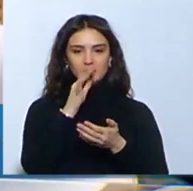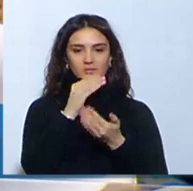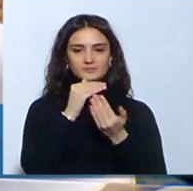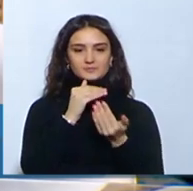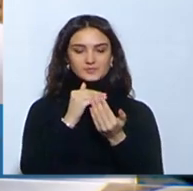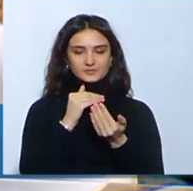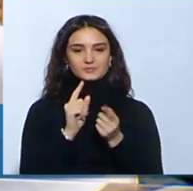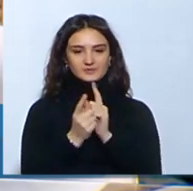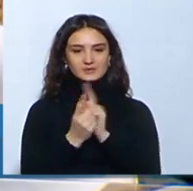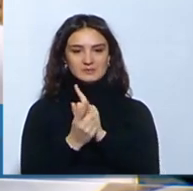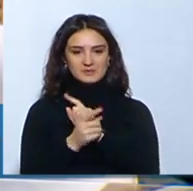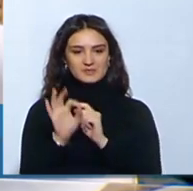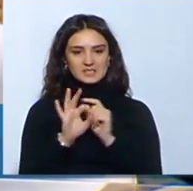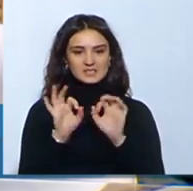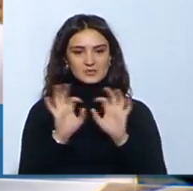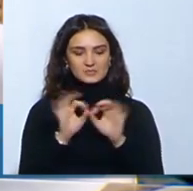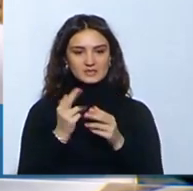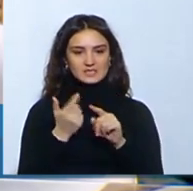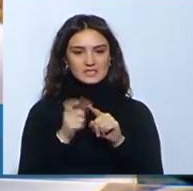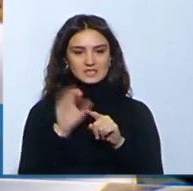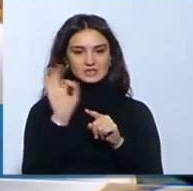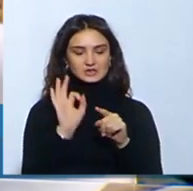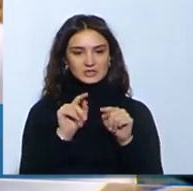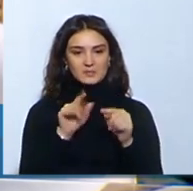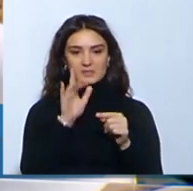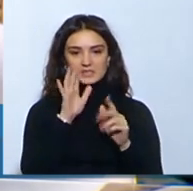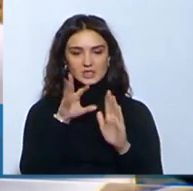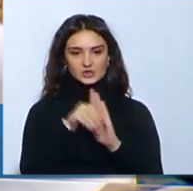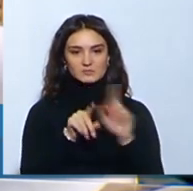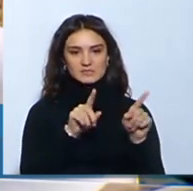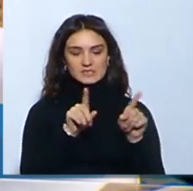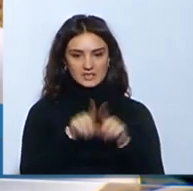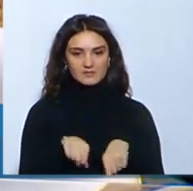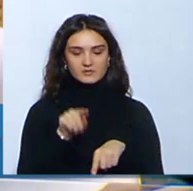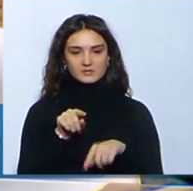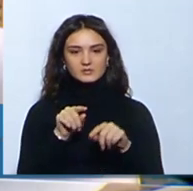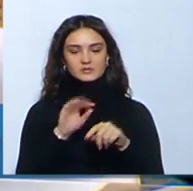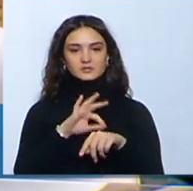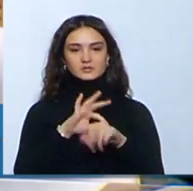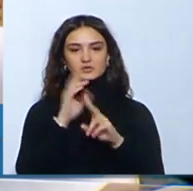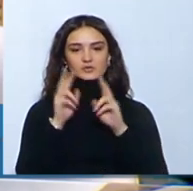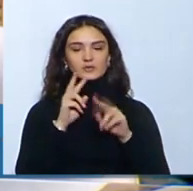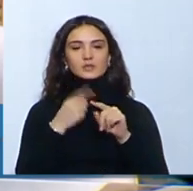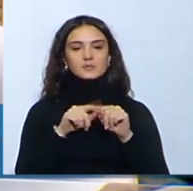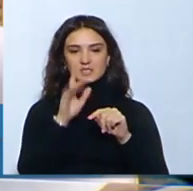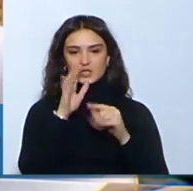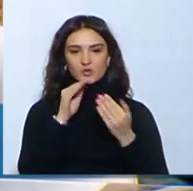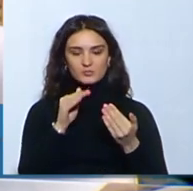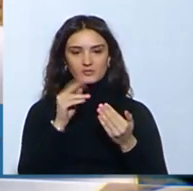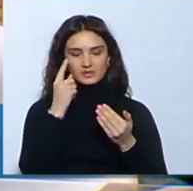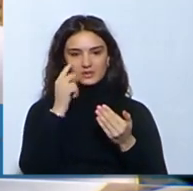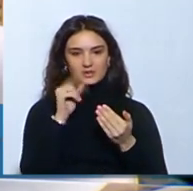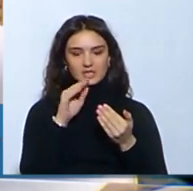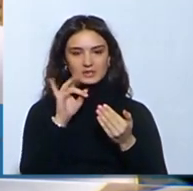ასაკობრივ ცვლილებებზეა საუბარი. ძალიან ხშირად ასეთ ასაკში მსგავს კლინიკურ ჩივილებს იწვევს ასაკობრივი